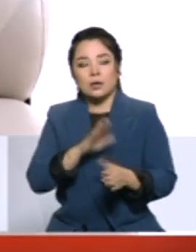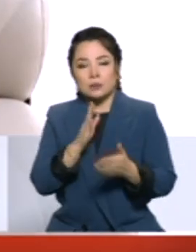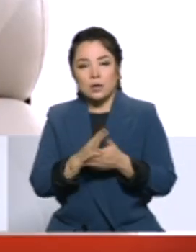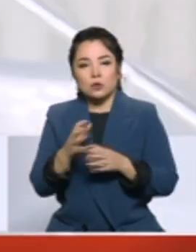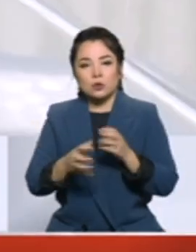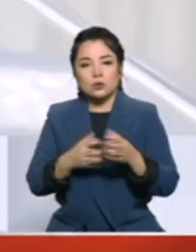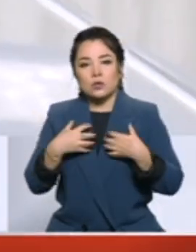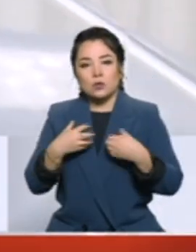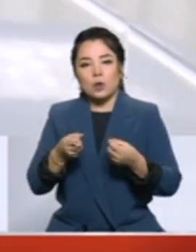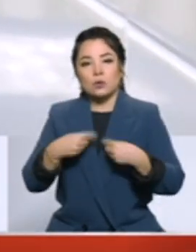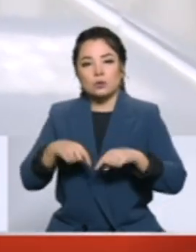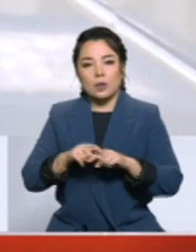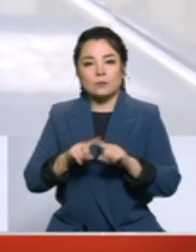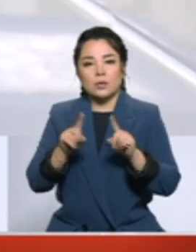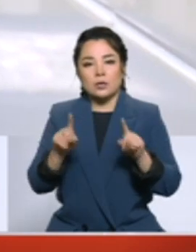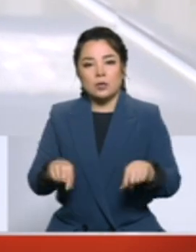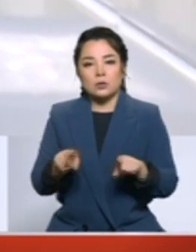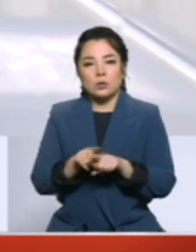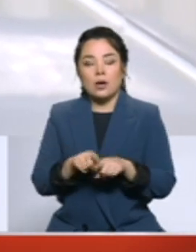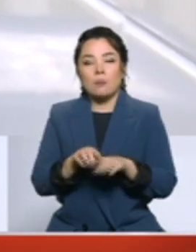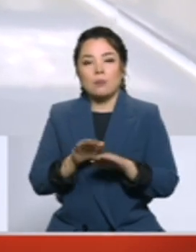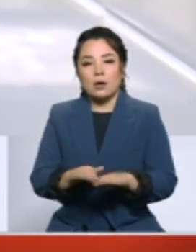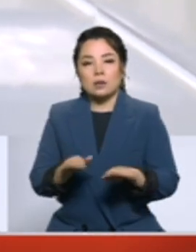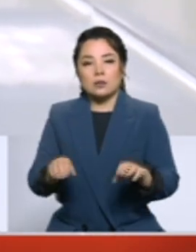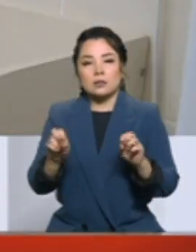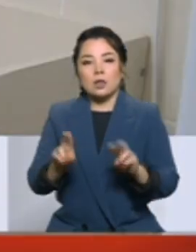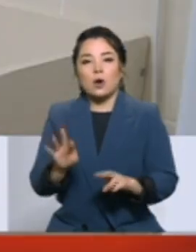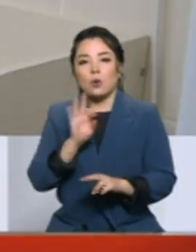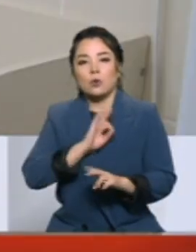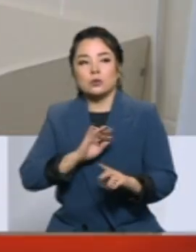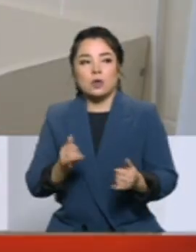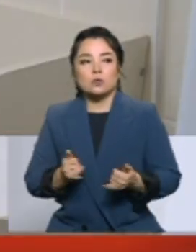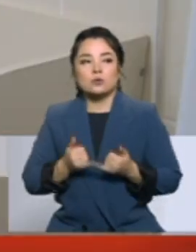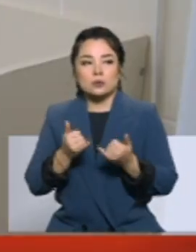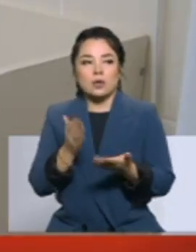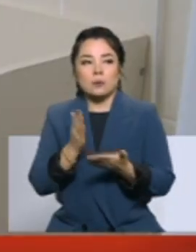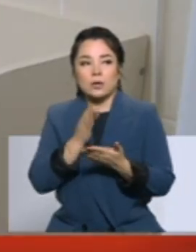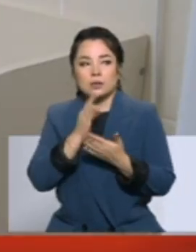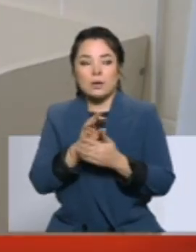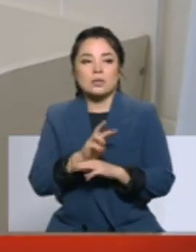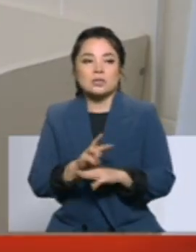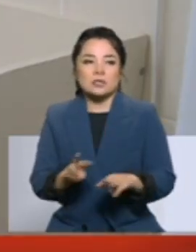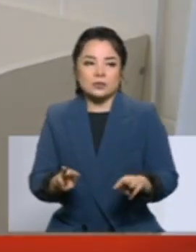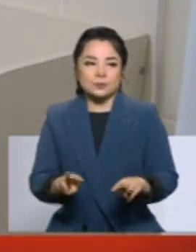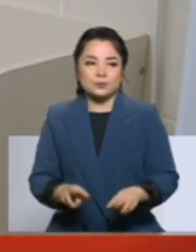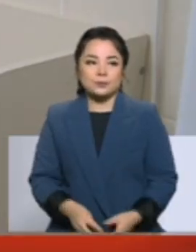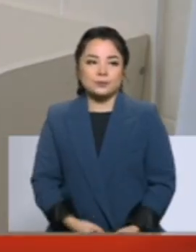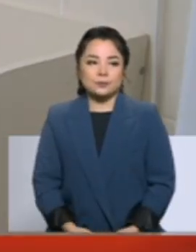Дүниежүзілік денсаулық сақтау ұйымы сертификатталған және балаларға қолдануға ұсынылған деді министрі.